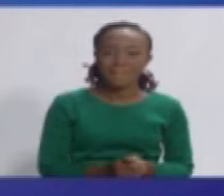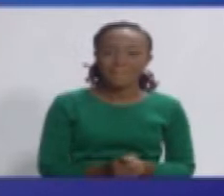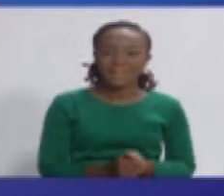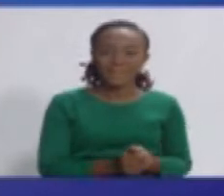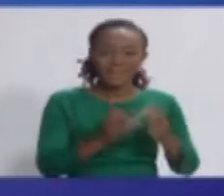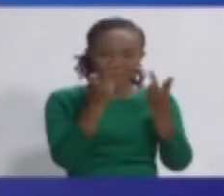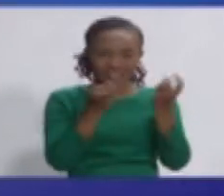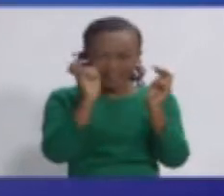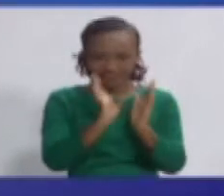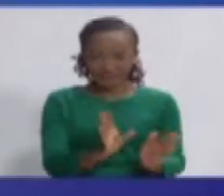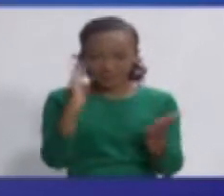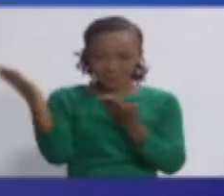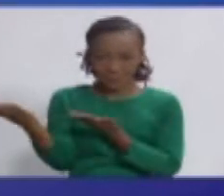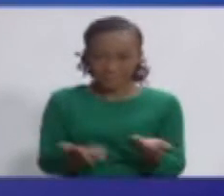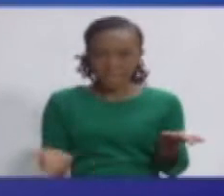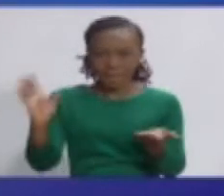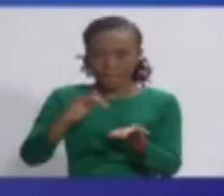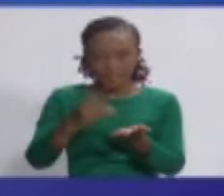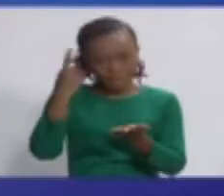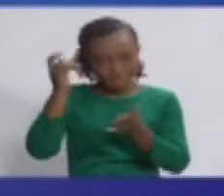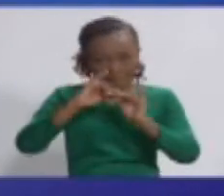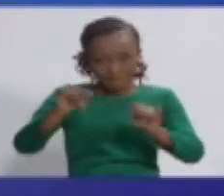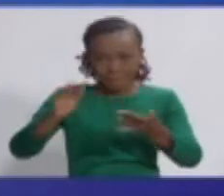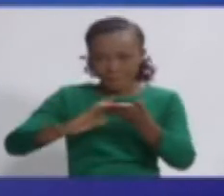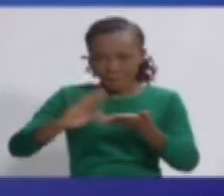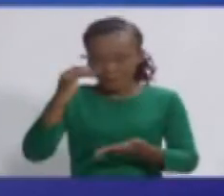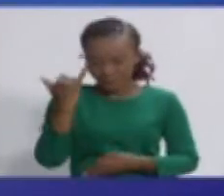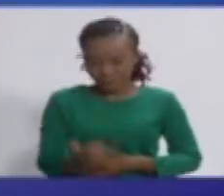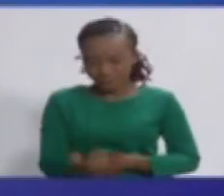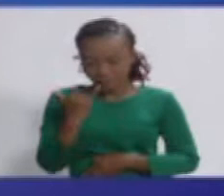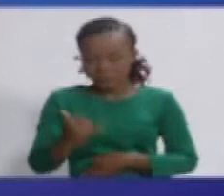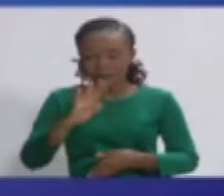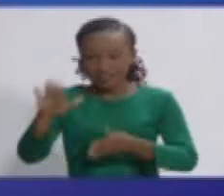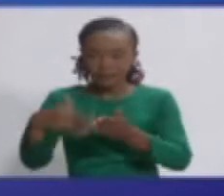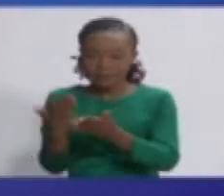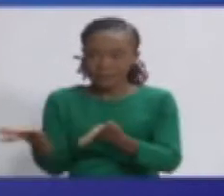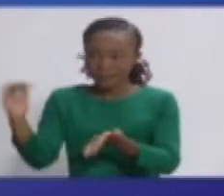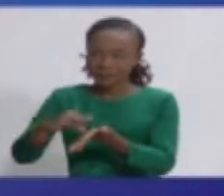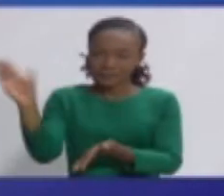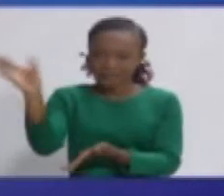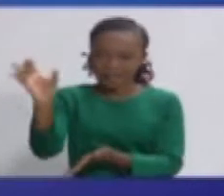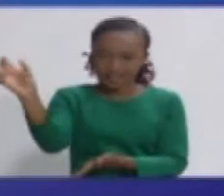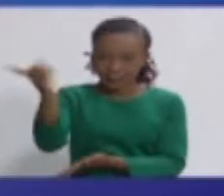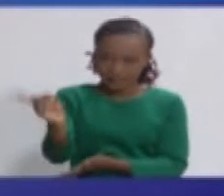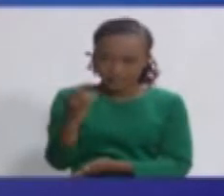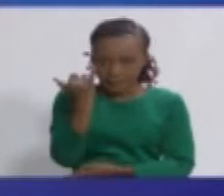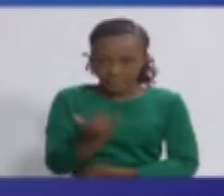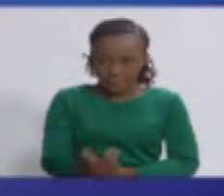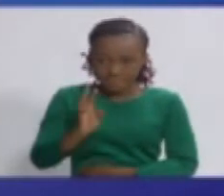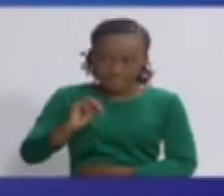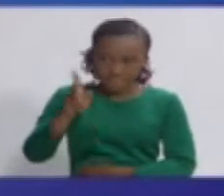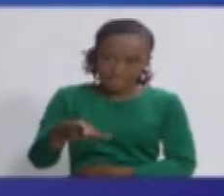Naam, karibu tena mpenzi mtazamaji kwa taarifa zetu zaidi. Kwa sasa wacha tuelekee tena katika jiji la Nairobi. Aliyekuwa mbunge